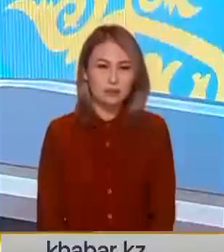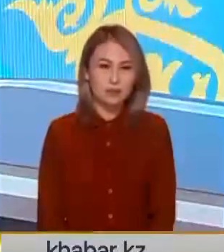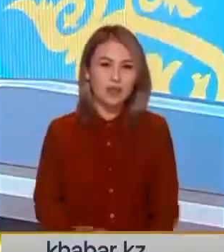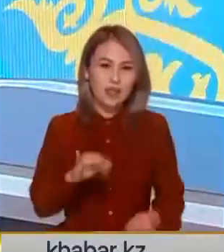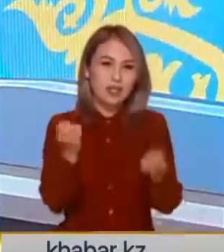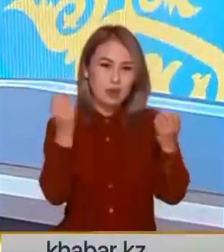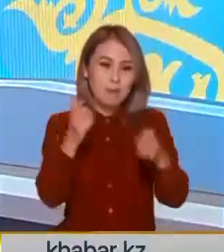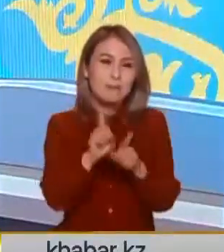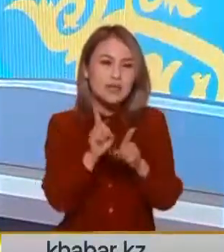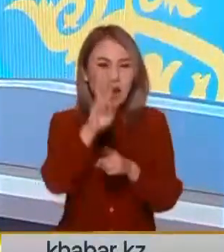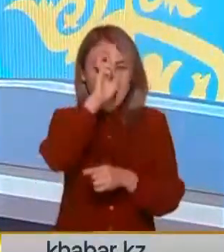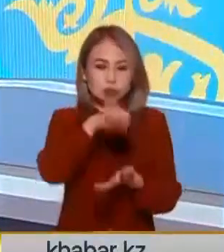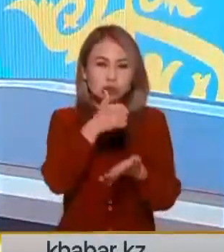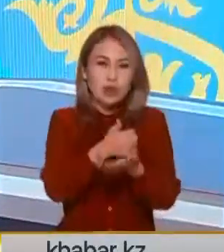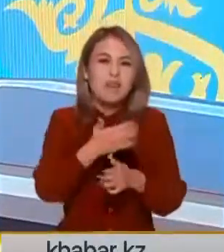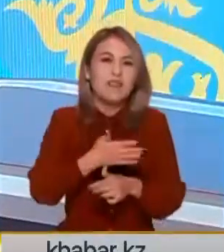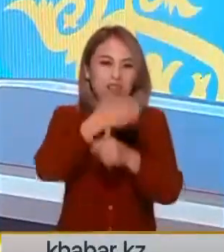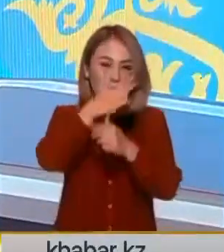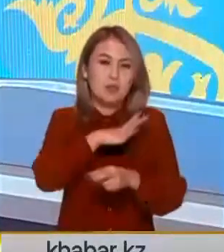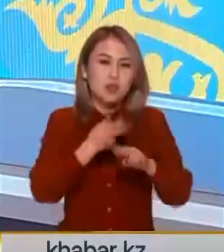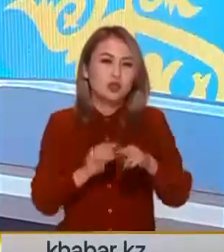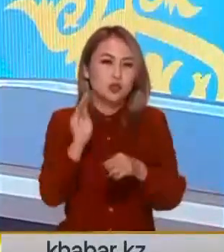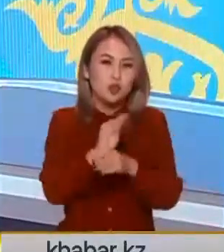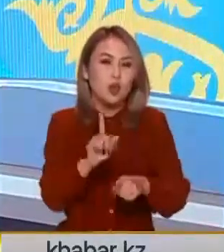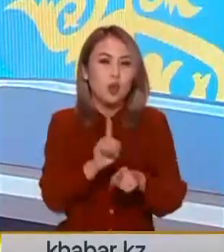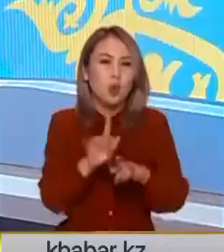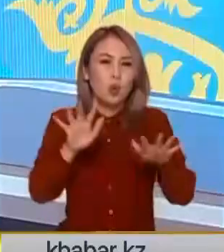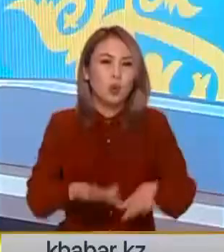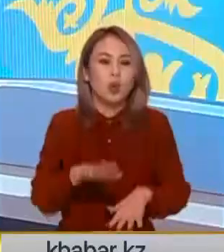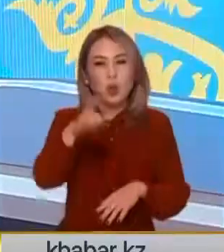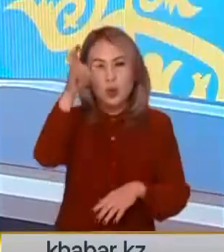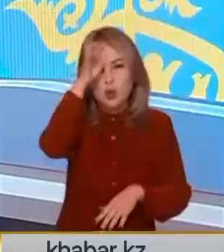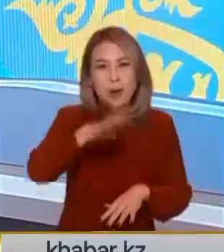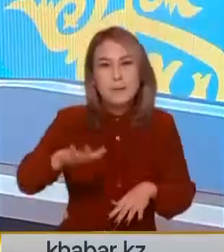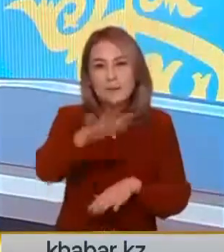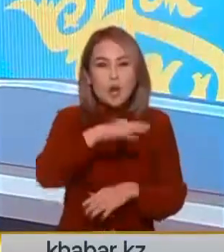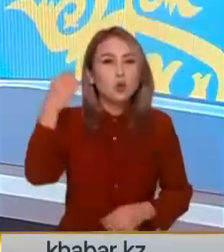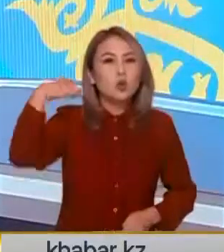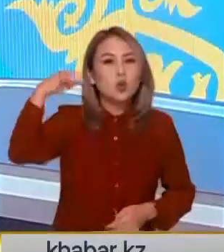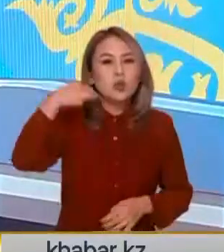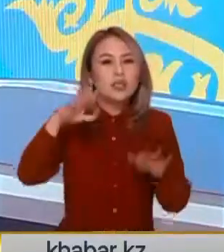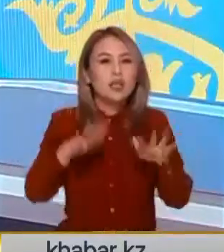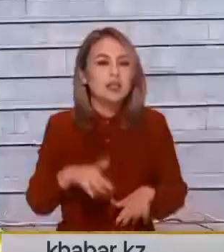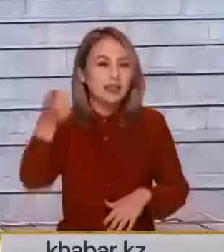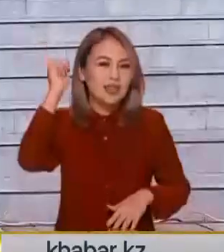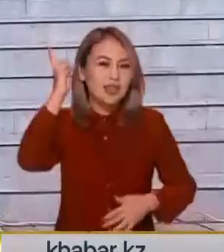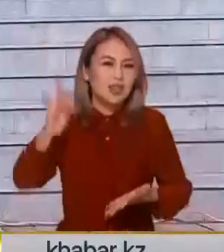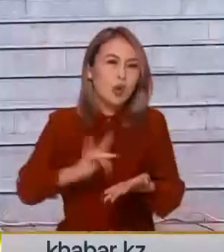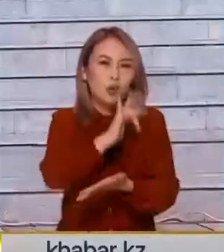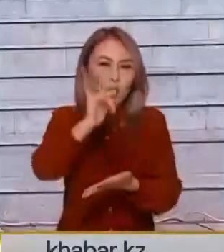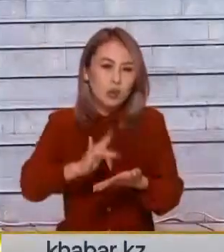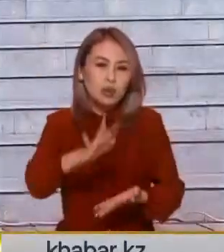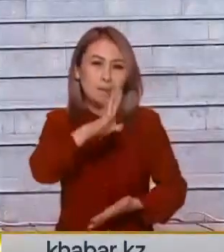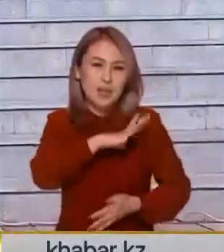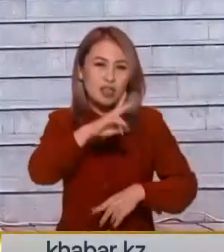И церемония поднятия государственного флага состоялась также в духовной столице тюркского мира в Туркестане. В древнем городе ее устроили